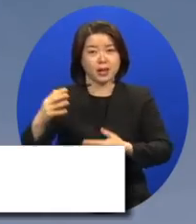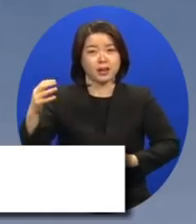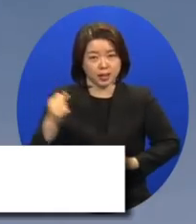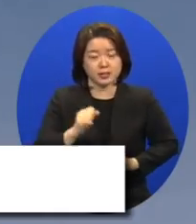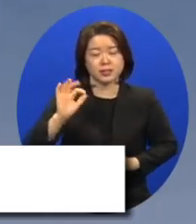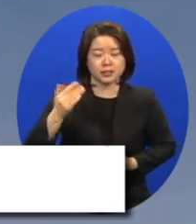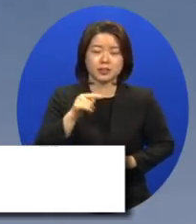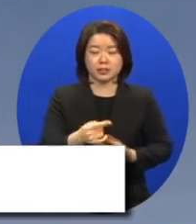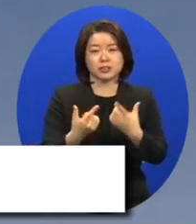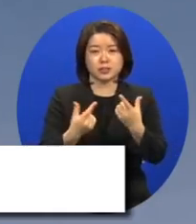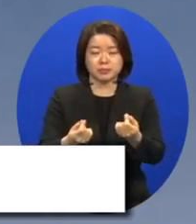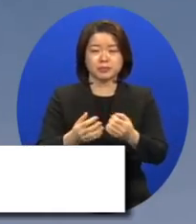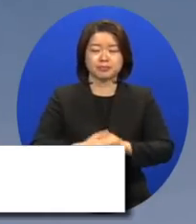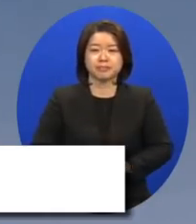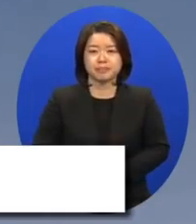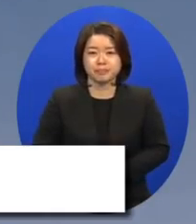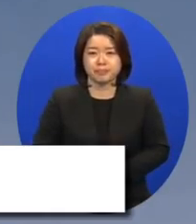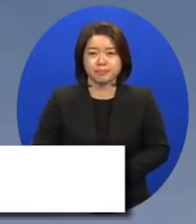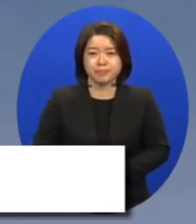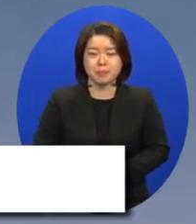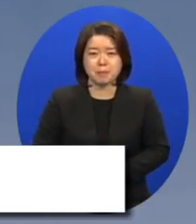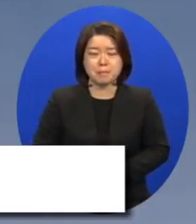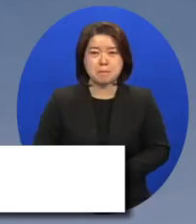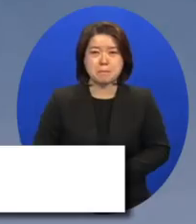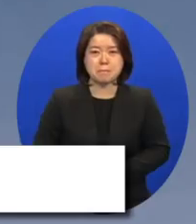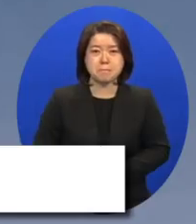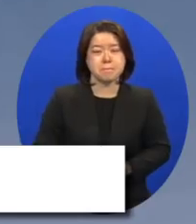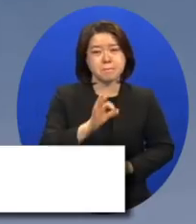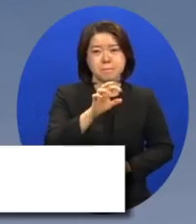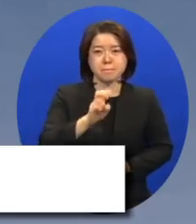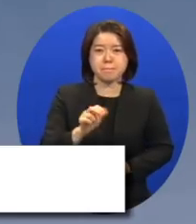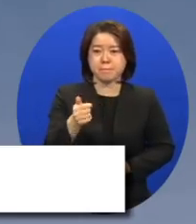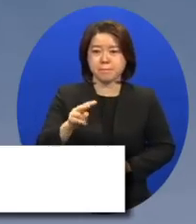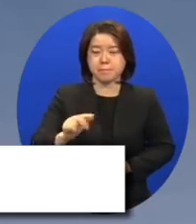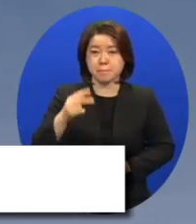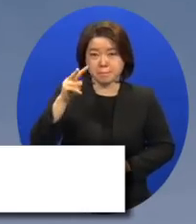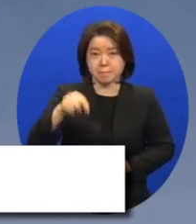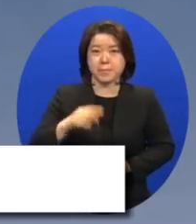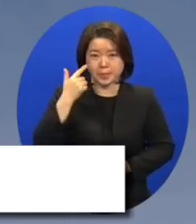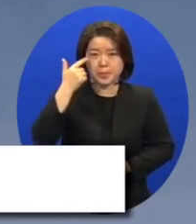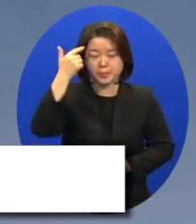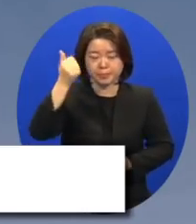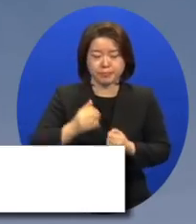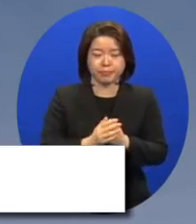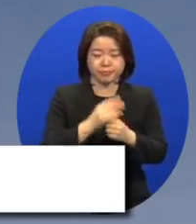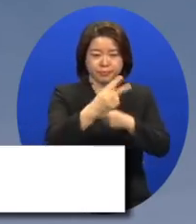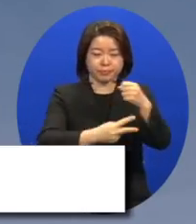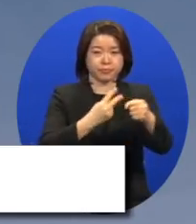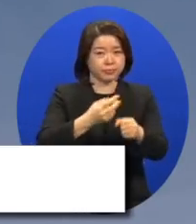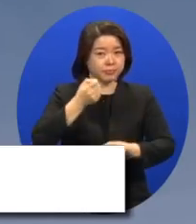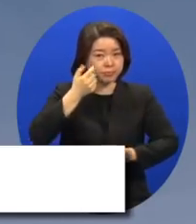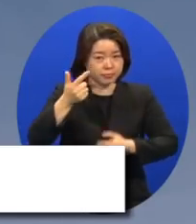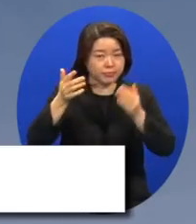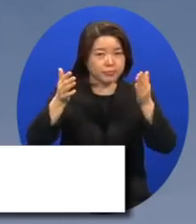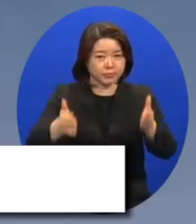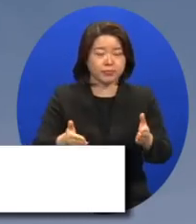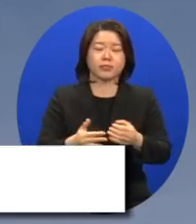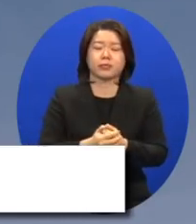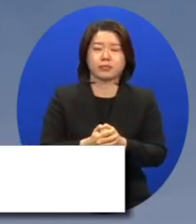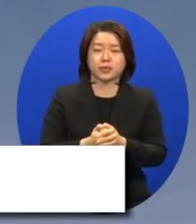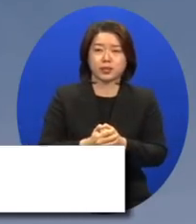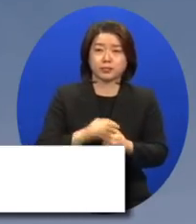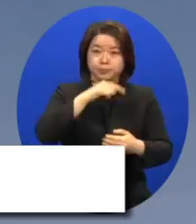되는 것입니다 이면서 목사님 2년 6개월 동안 북한